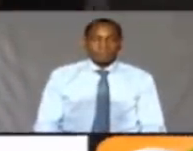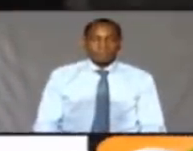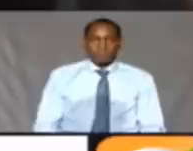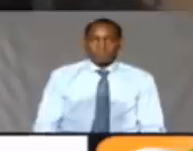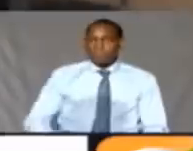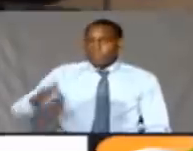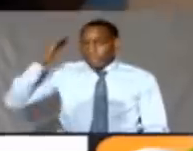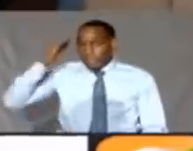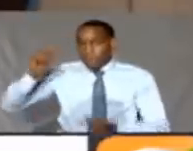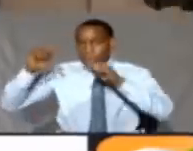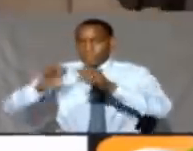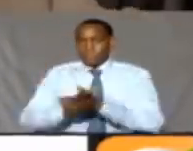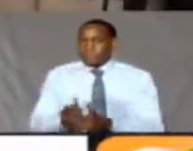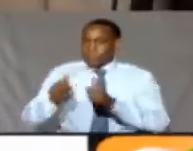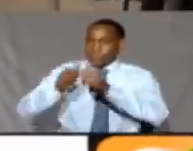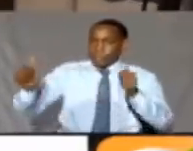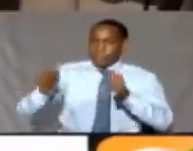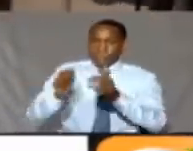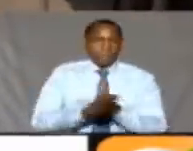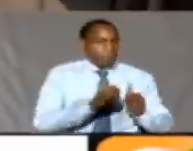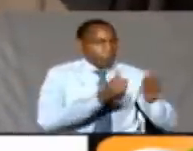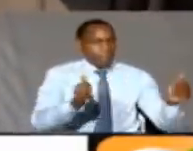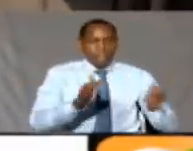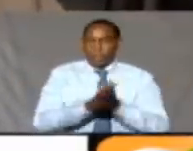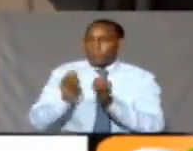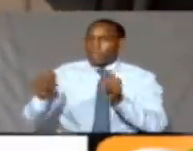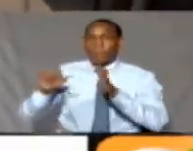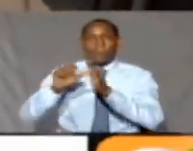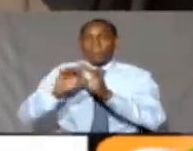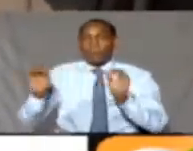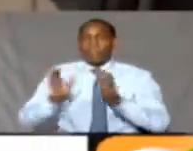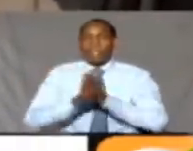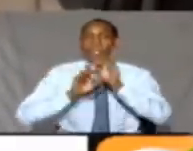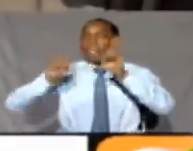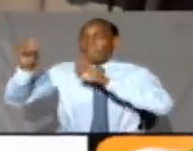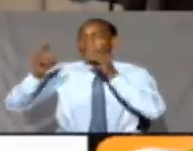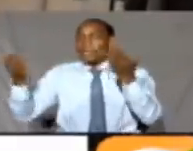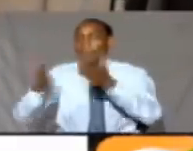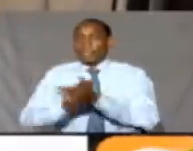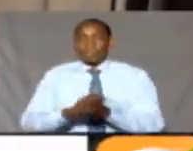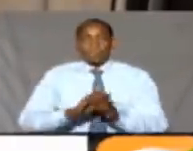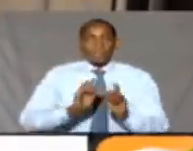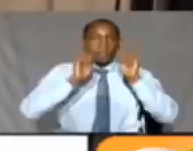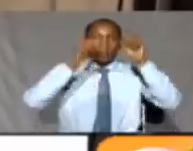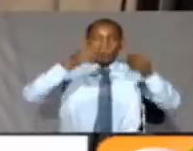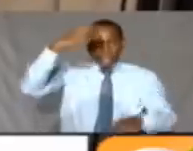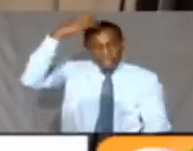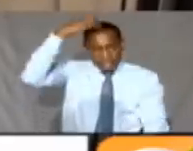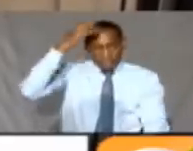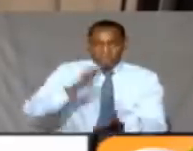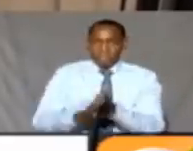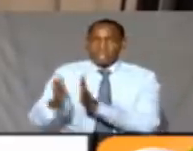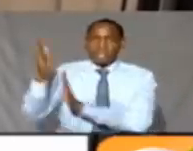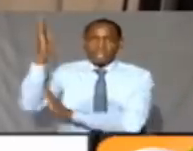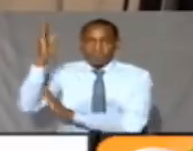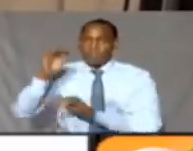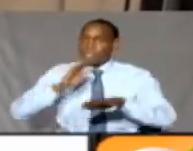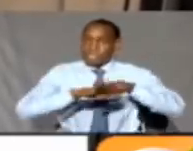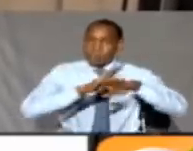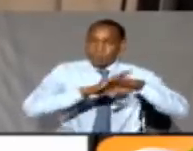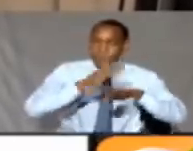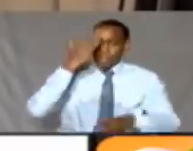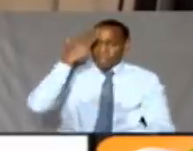Habari ya leo? Nzuri sana ndugu yangu. Uko salama? Tuko salama, hatuna neno. Safari ya wapi? Naenda Mpeketoni. Usalama alhamdulillah uko mzuri, kwa